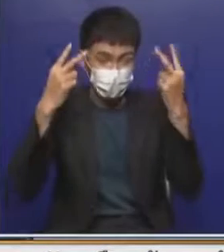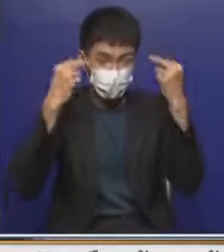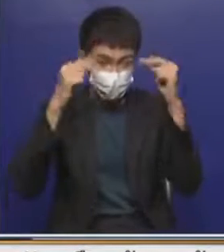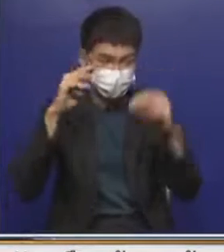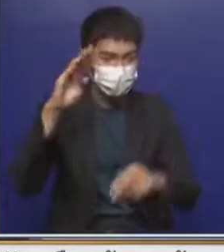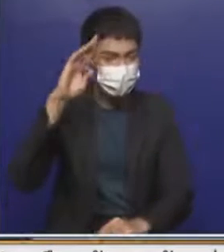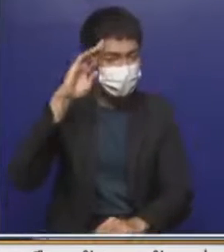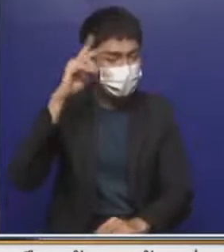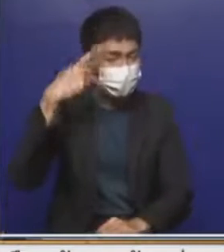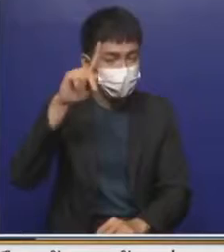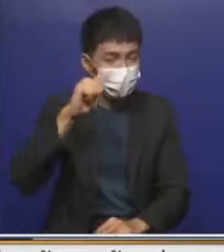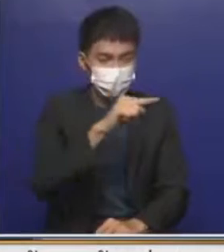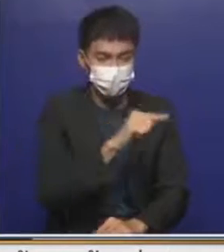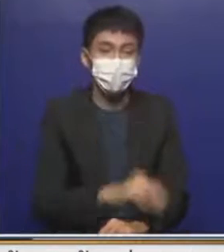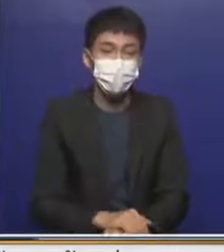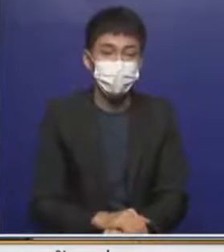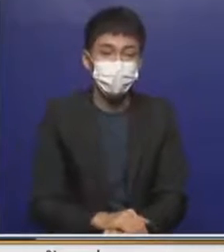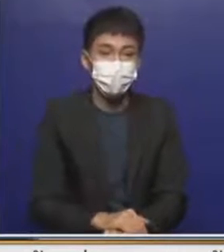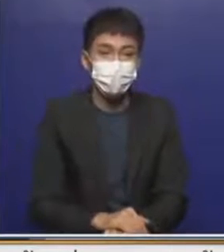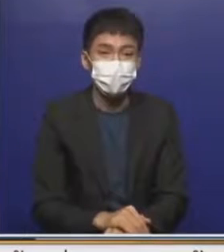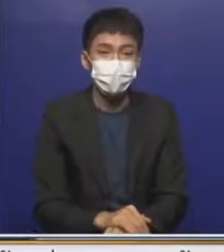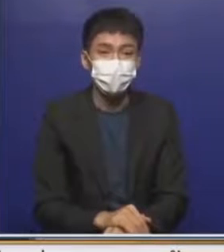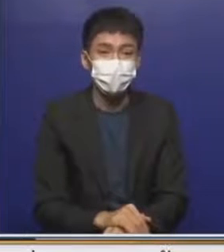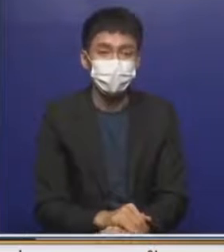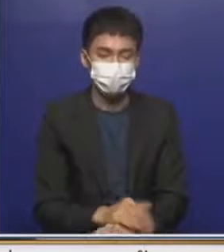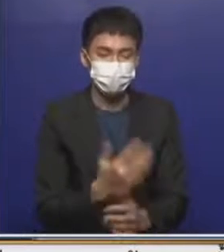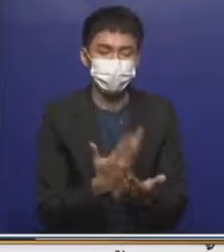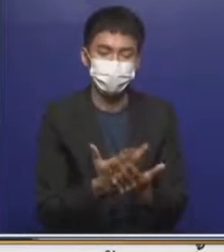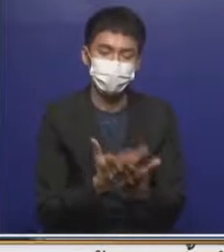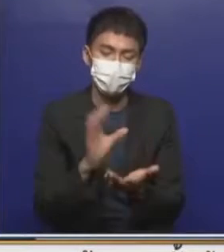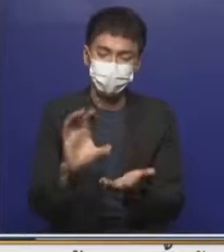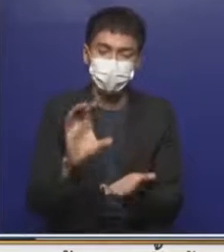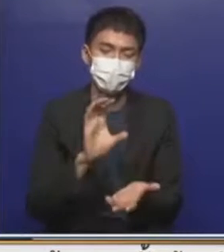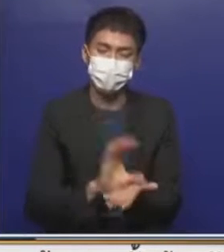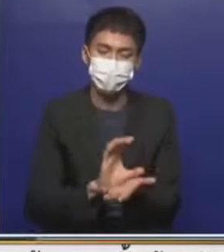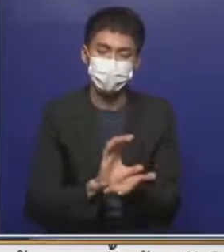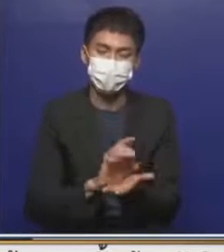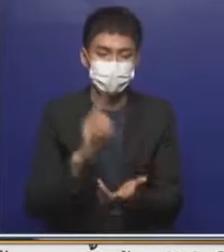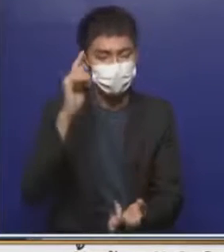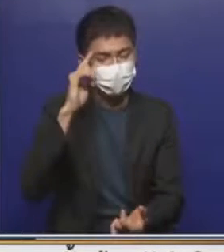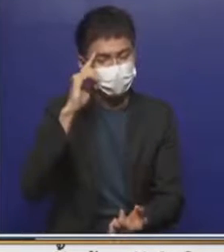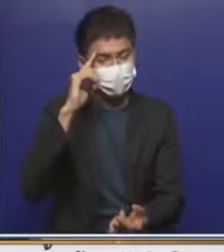ชน